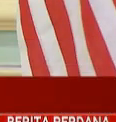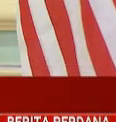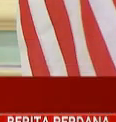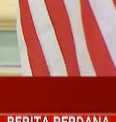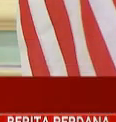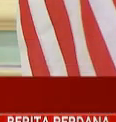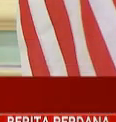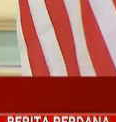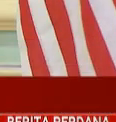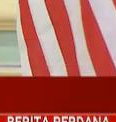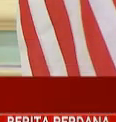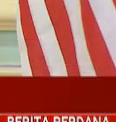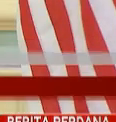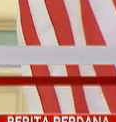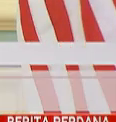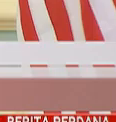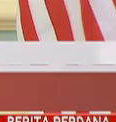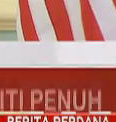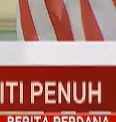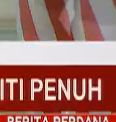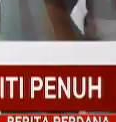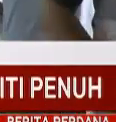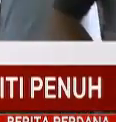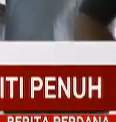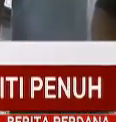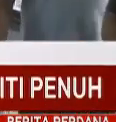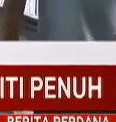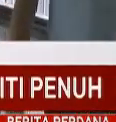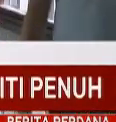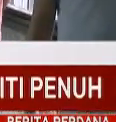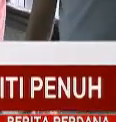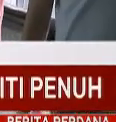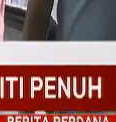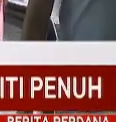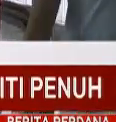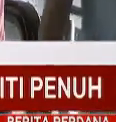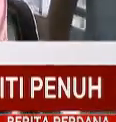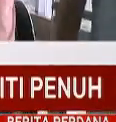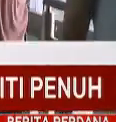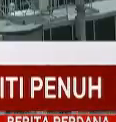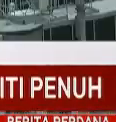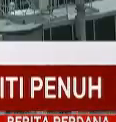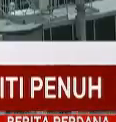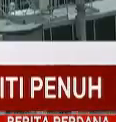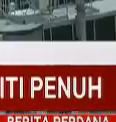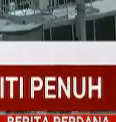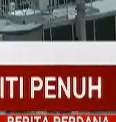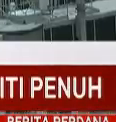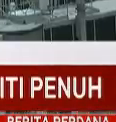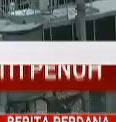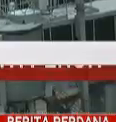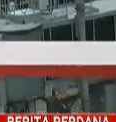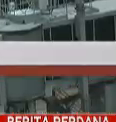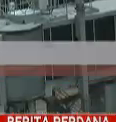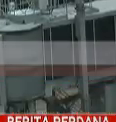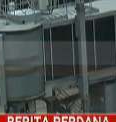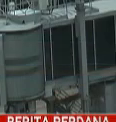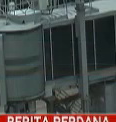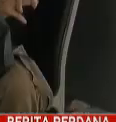Syarikat penerbangan perlu tawar semula tiket penerbangan pada harga normal seperti sebelum PKP.